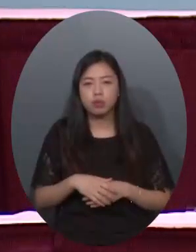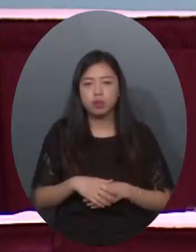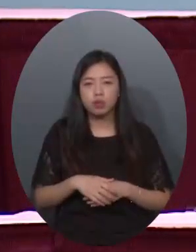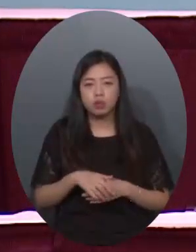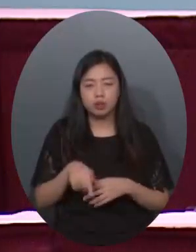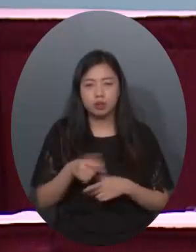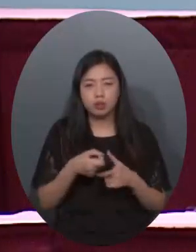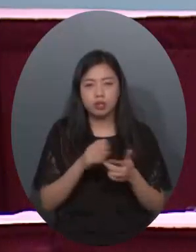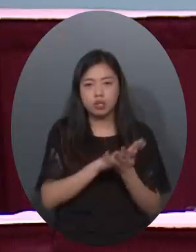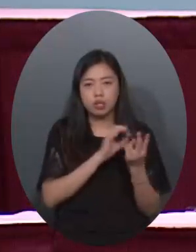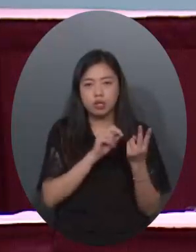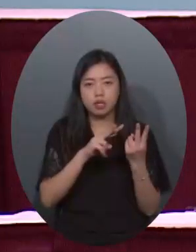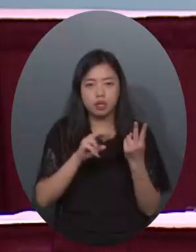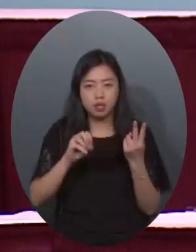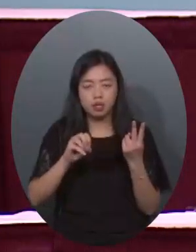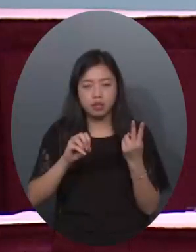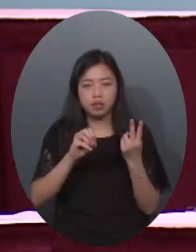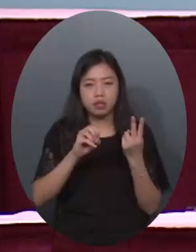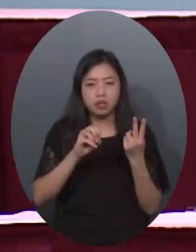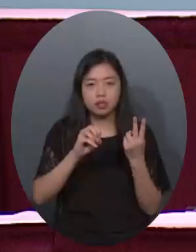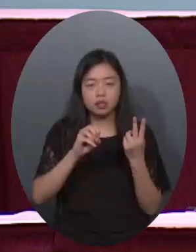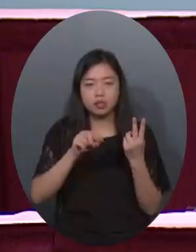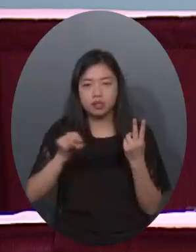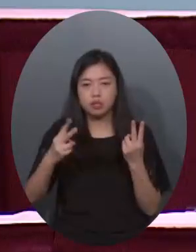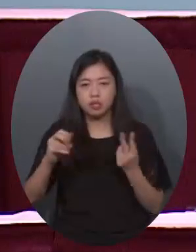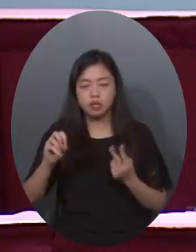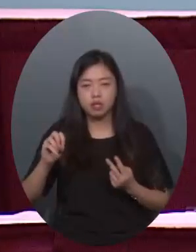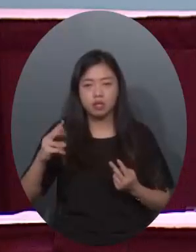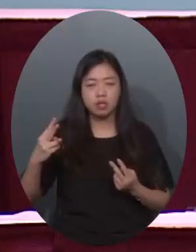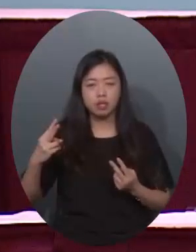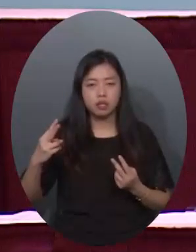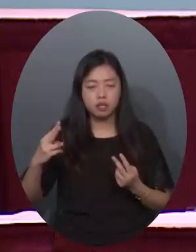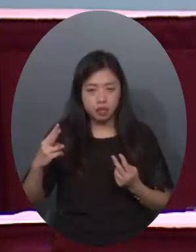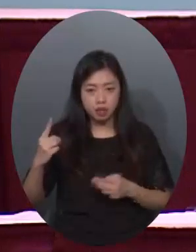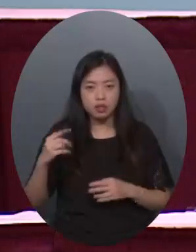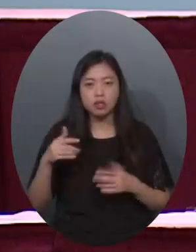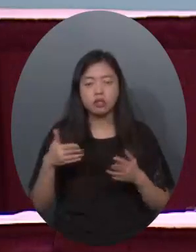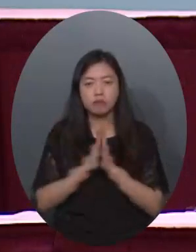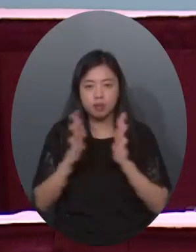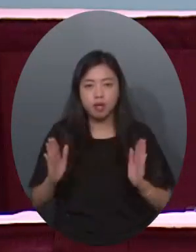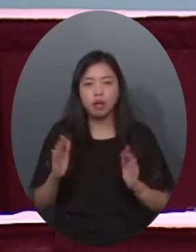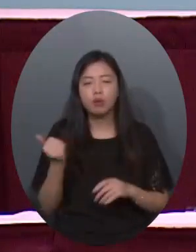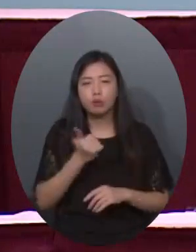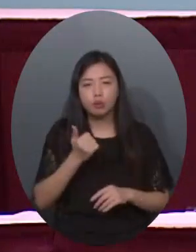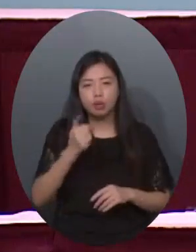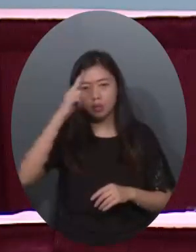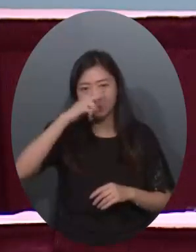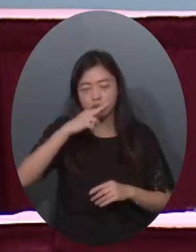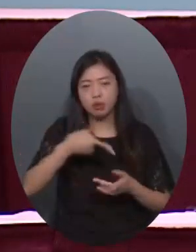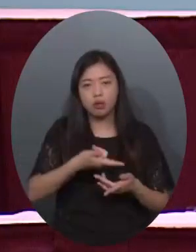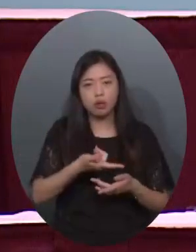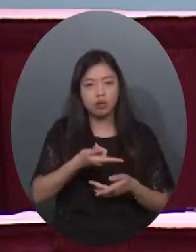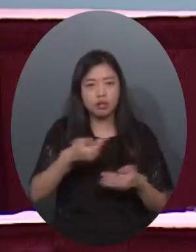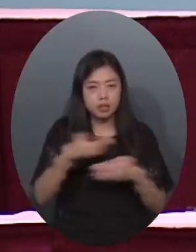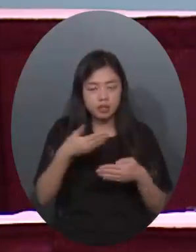2021至2022年間將透過不同的車費推廣活動，為乘客提供除恆常車票優惠之